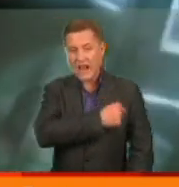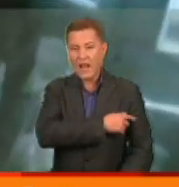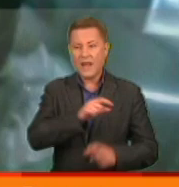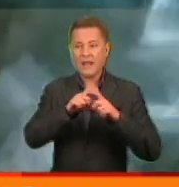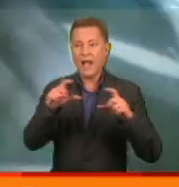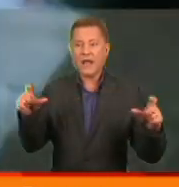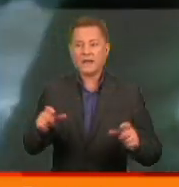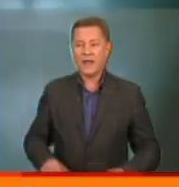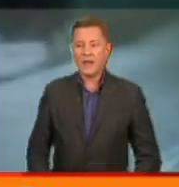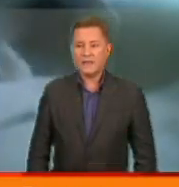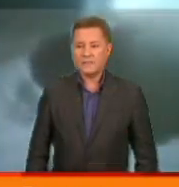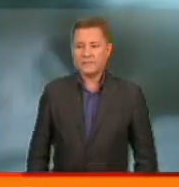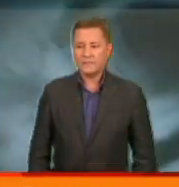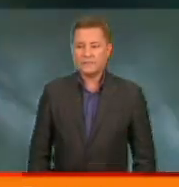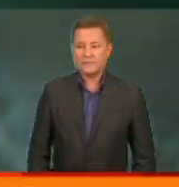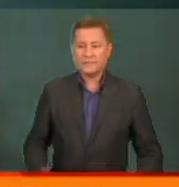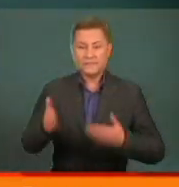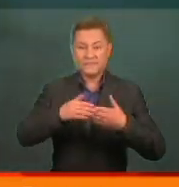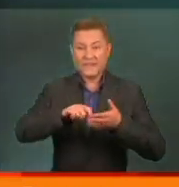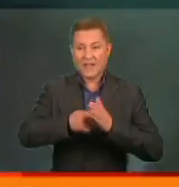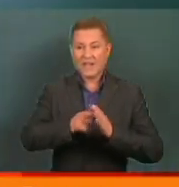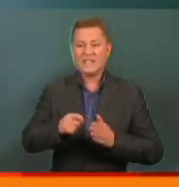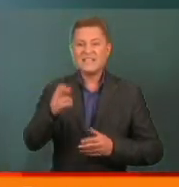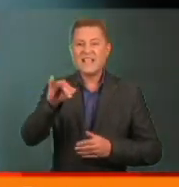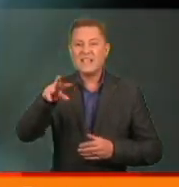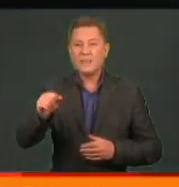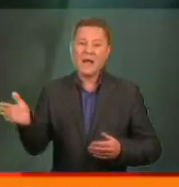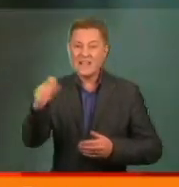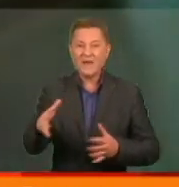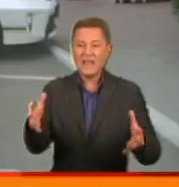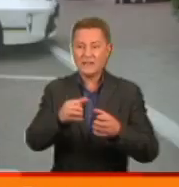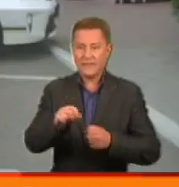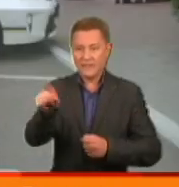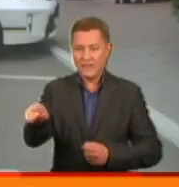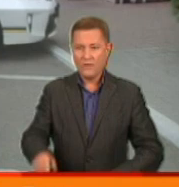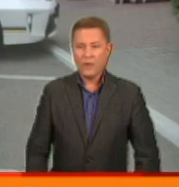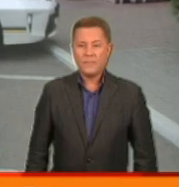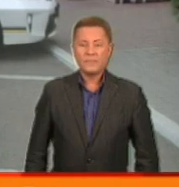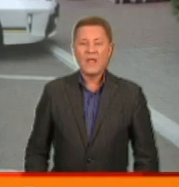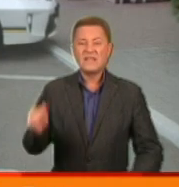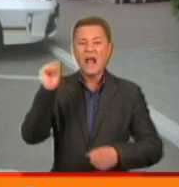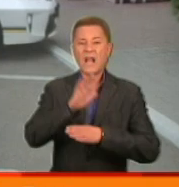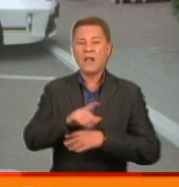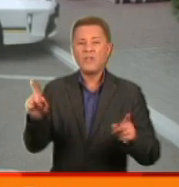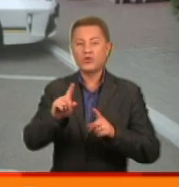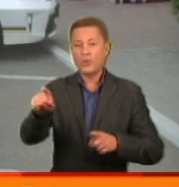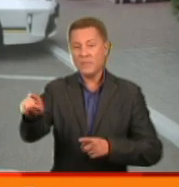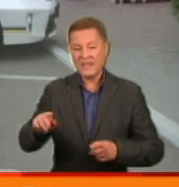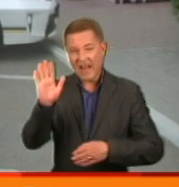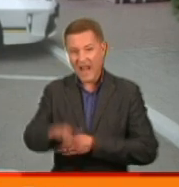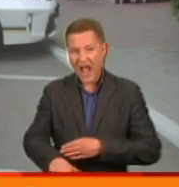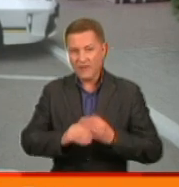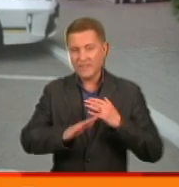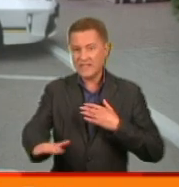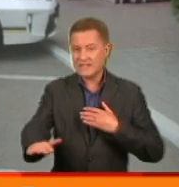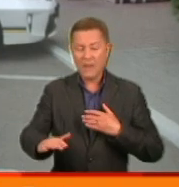Діма, положи стекло! Стій! Діма, успокойся, положи стекло! Йому дали команду, щоб він лягав на землю, кинув з